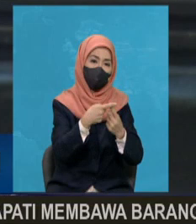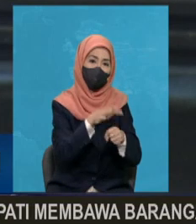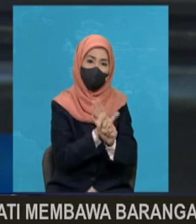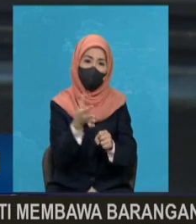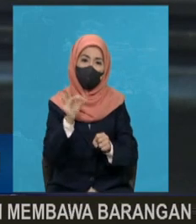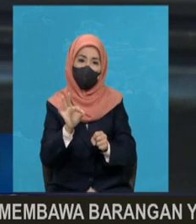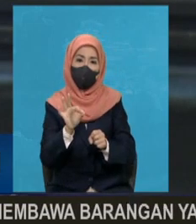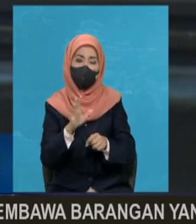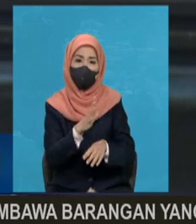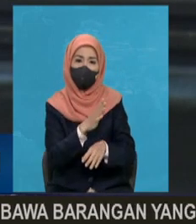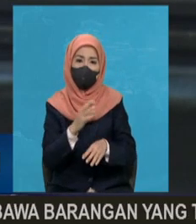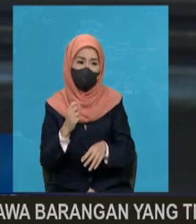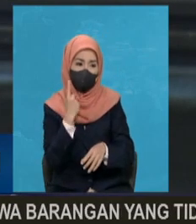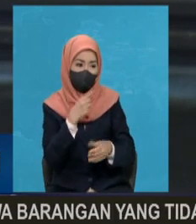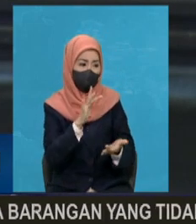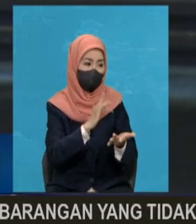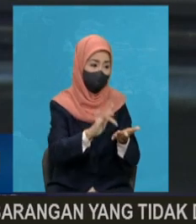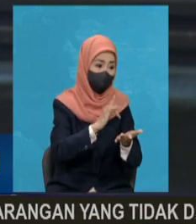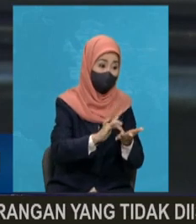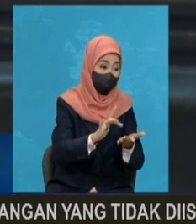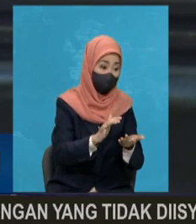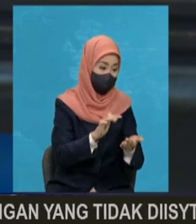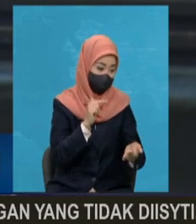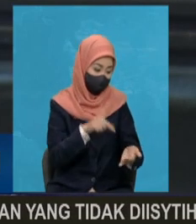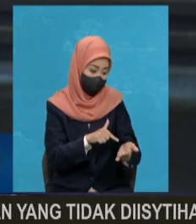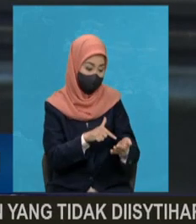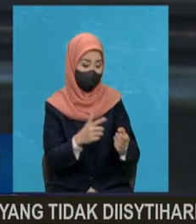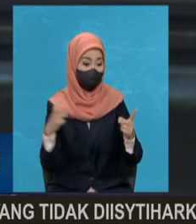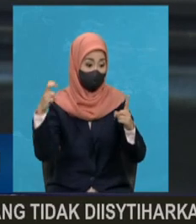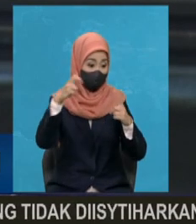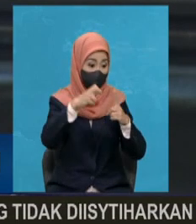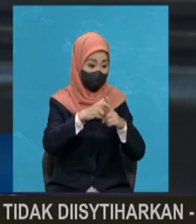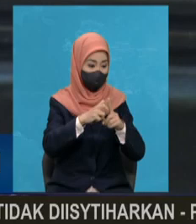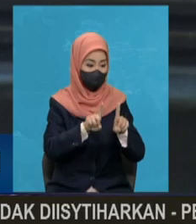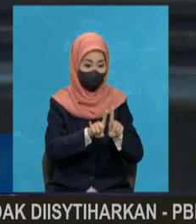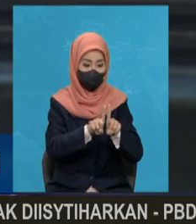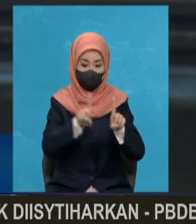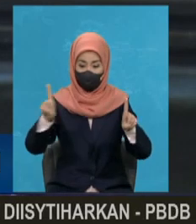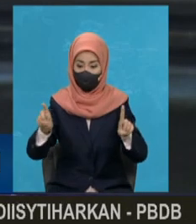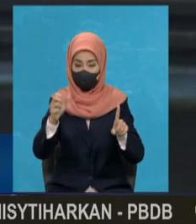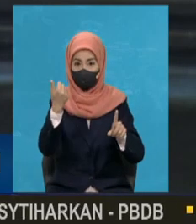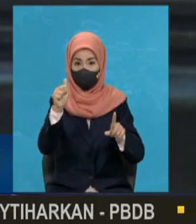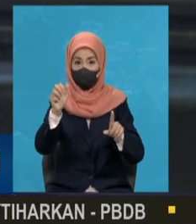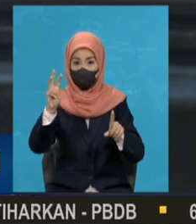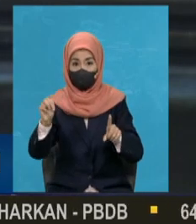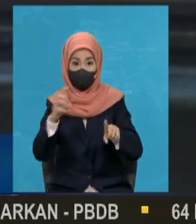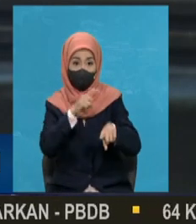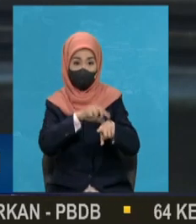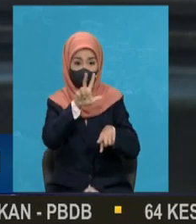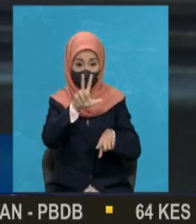setiap yang dipesan oleh aplikasi blueftp berada dalam jarak 10 meter bagi masa 30 menit